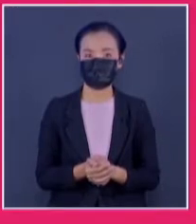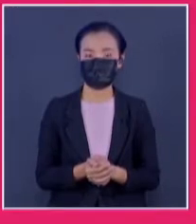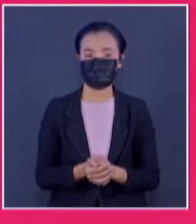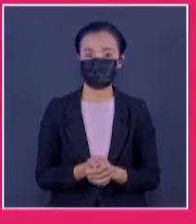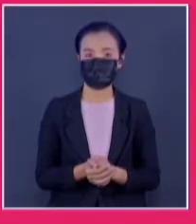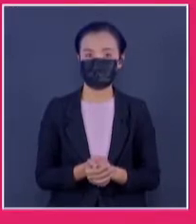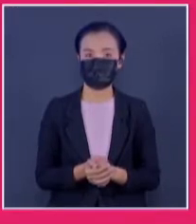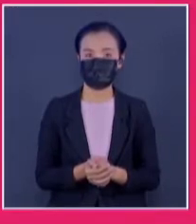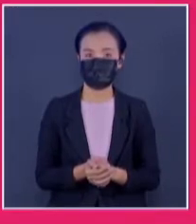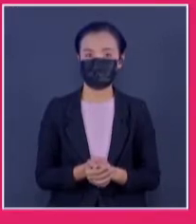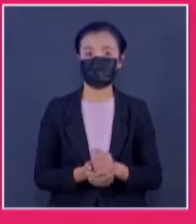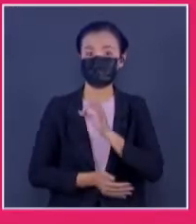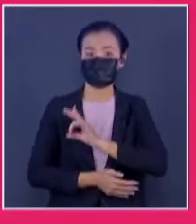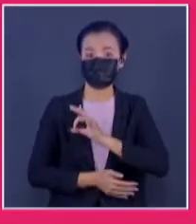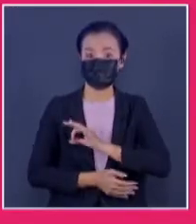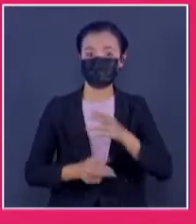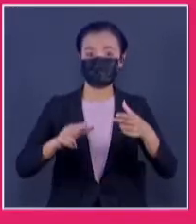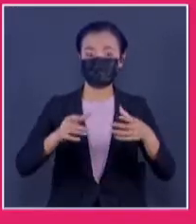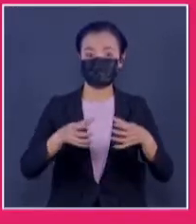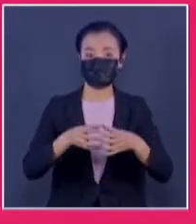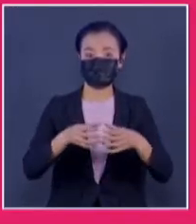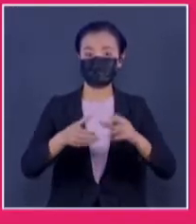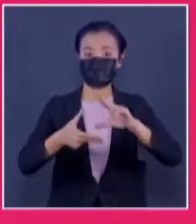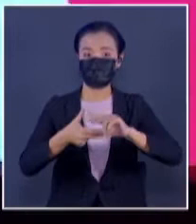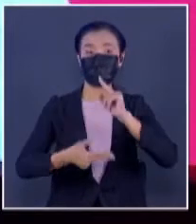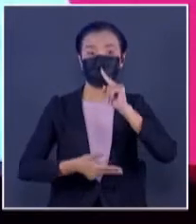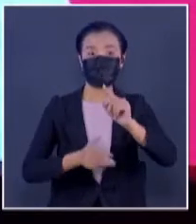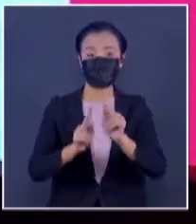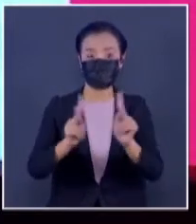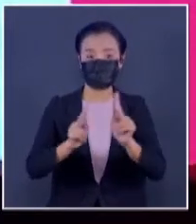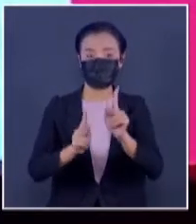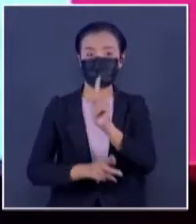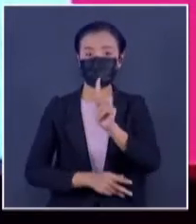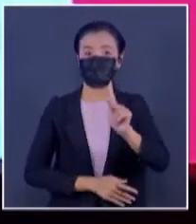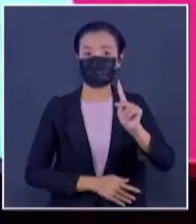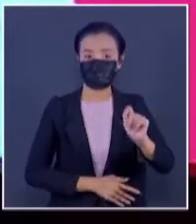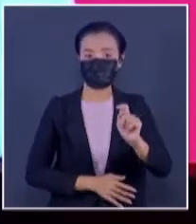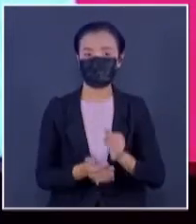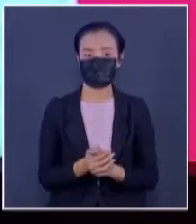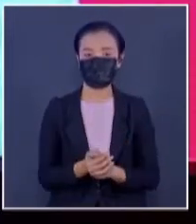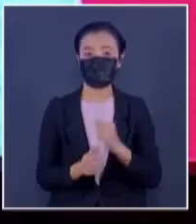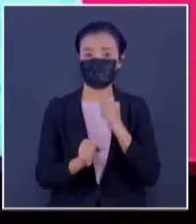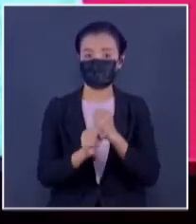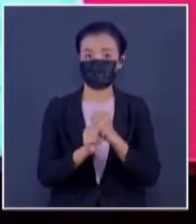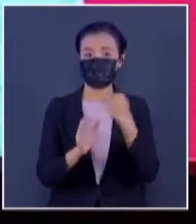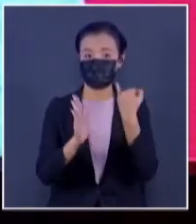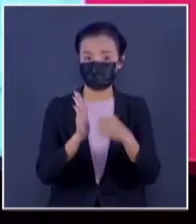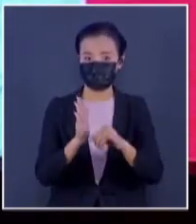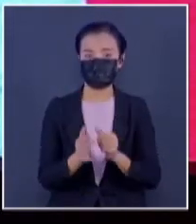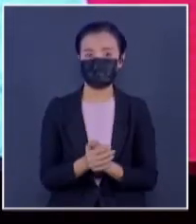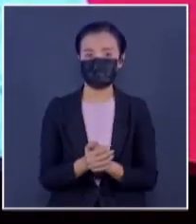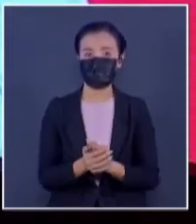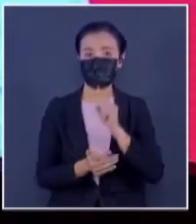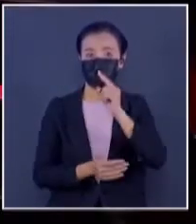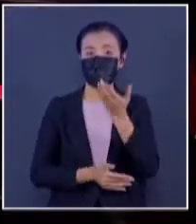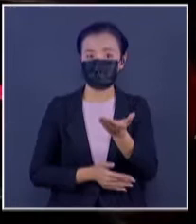ไกรลีกิจวัฒนะสมาชิกพรรคพลังประชารัฐที่ไปร้องต่อคณะกรรมการการเลือกตั้งหรือกกต.ครับบอกว่าเป็นการกระทำความผิดและร้อง